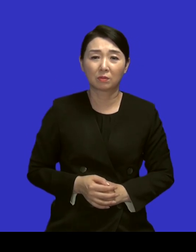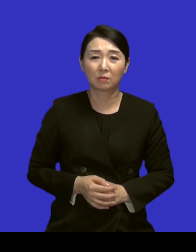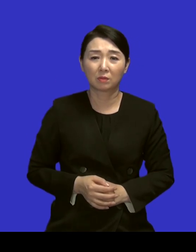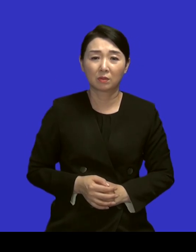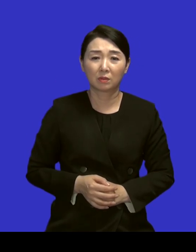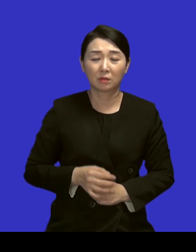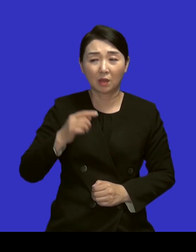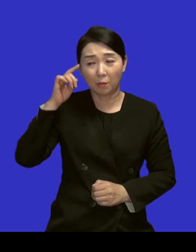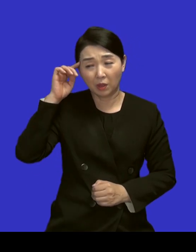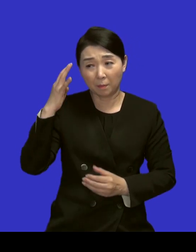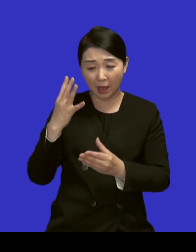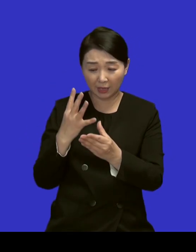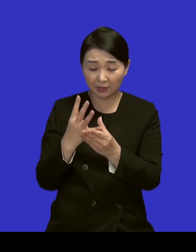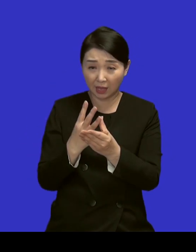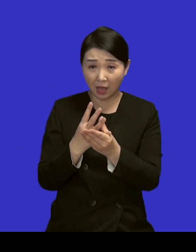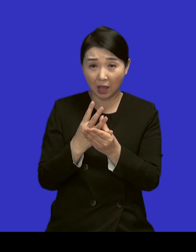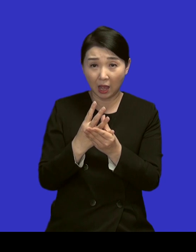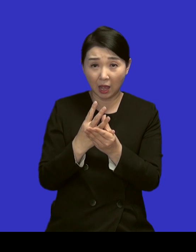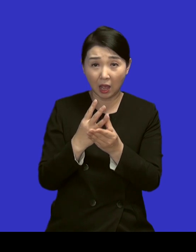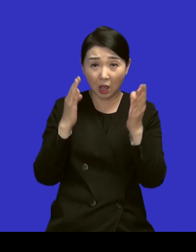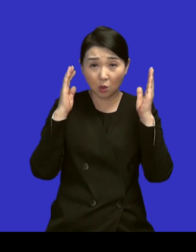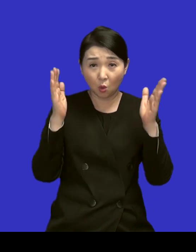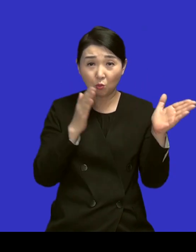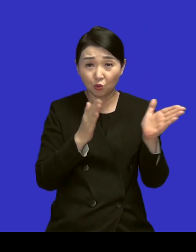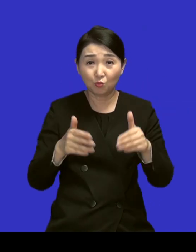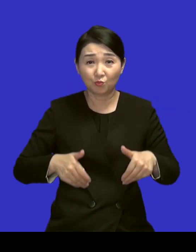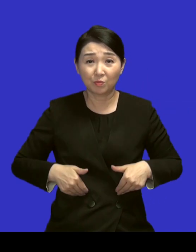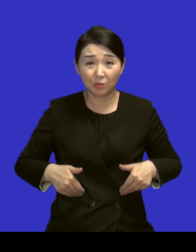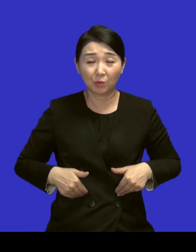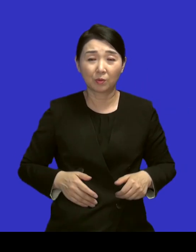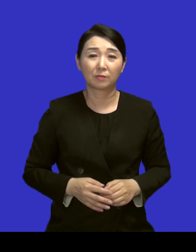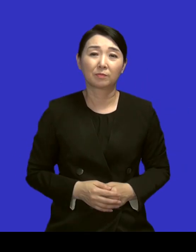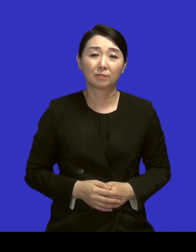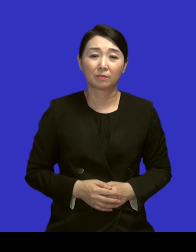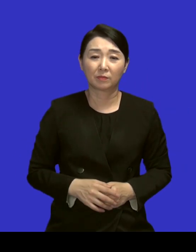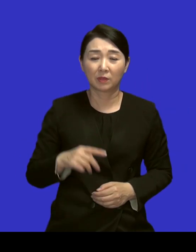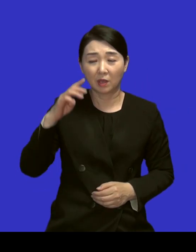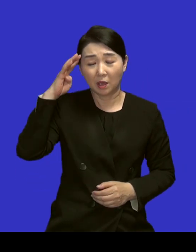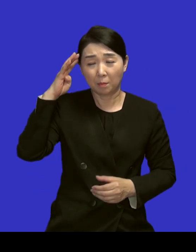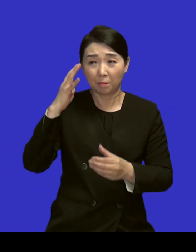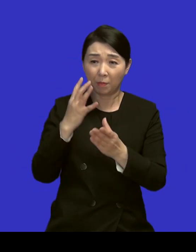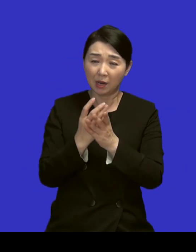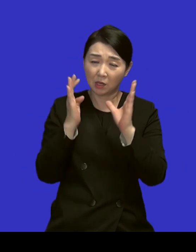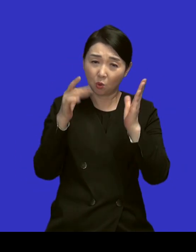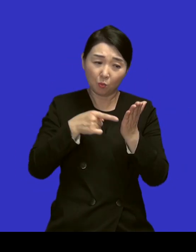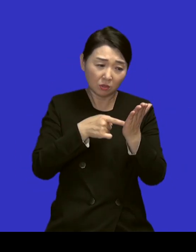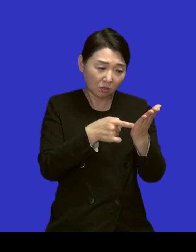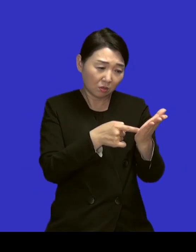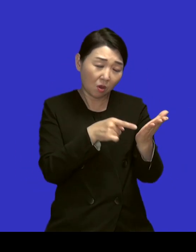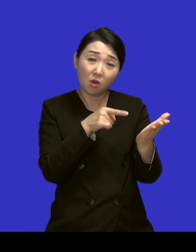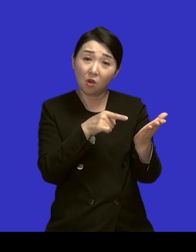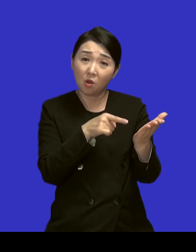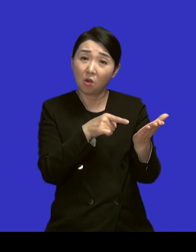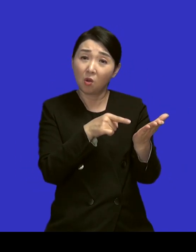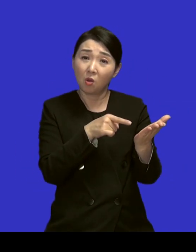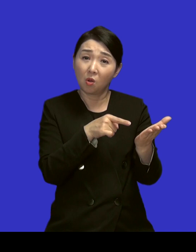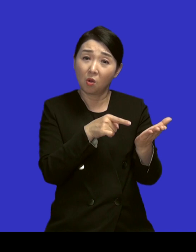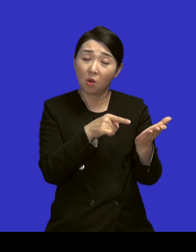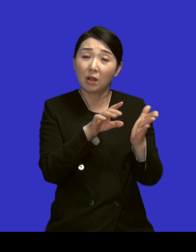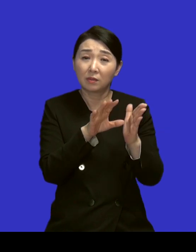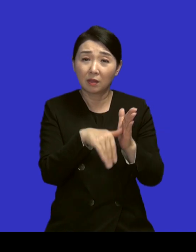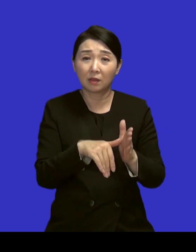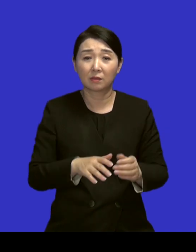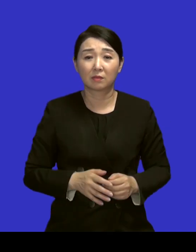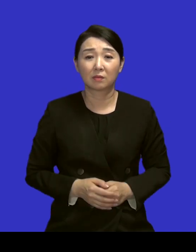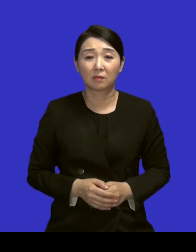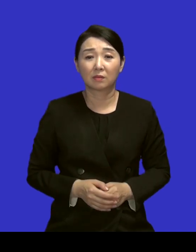이제 준비해야 되는 시기였어요. 석사를 마치고. 네. 근데 박사학위 이제 신청서를 앞에 두고 있는데